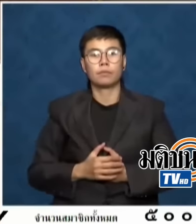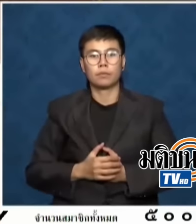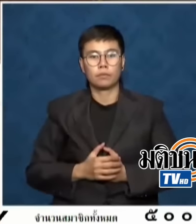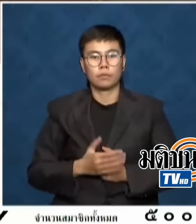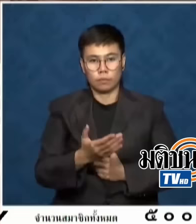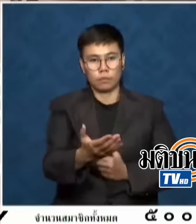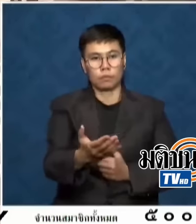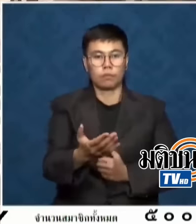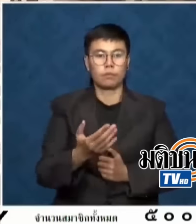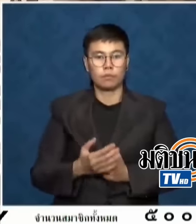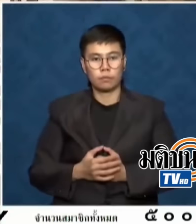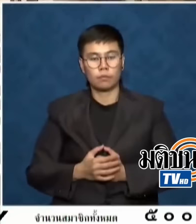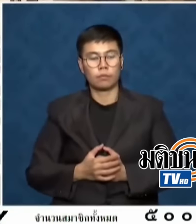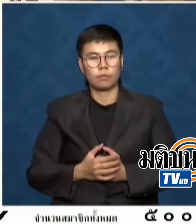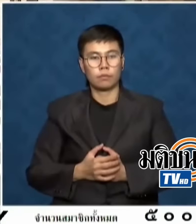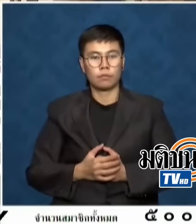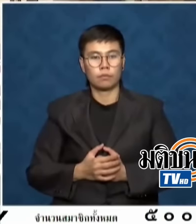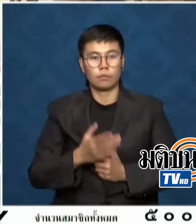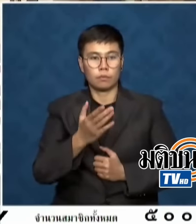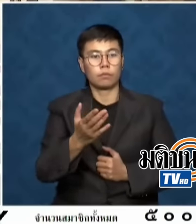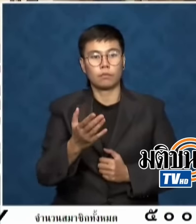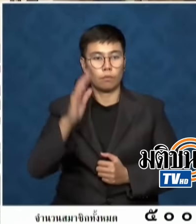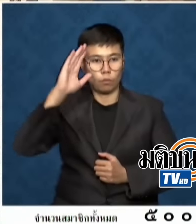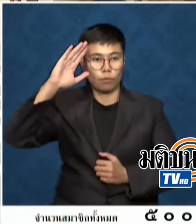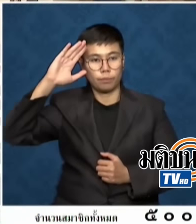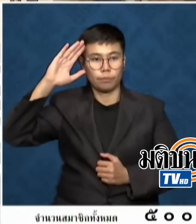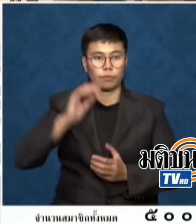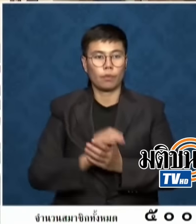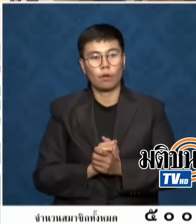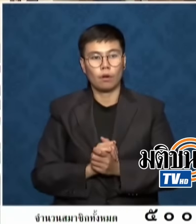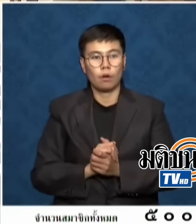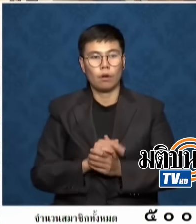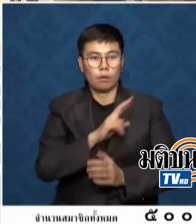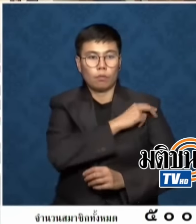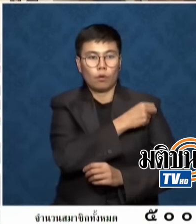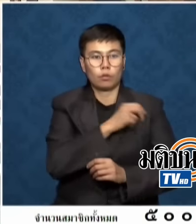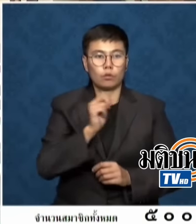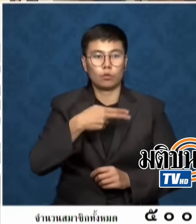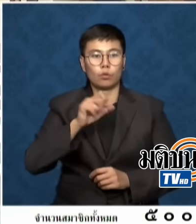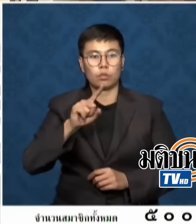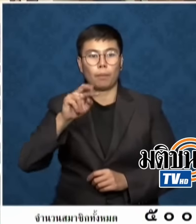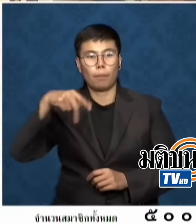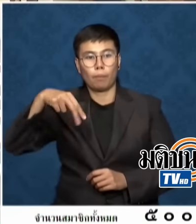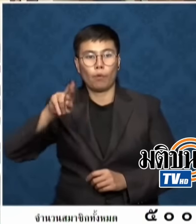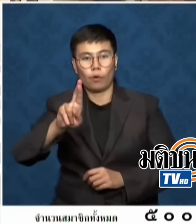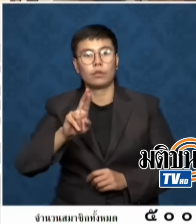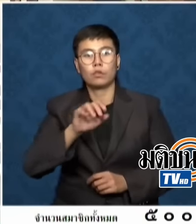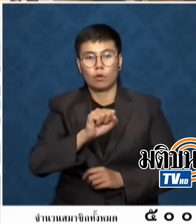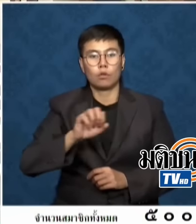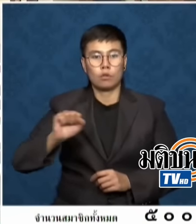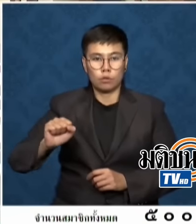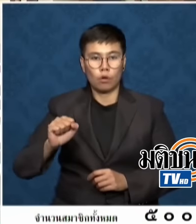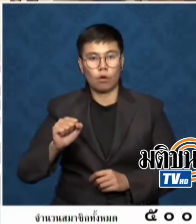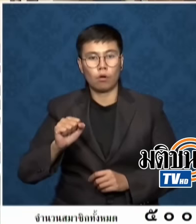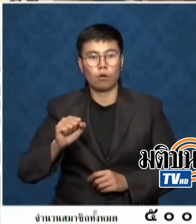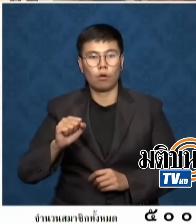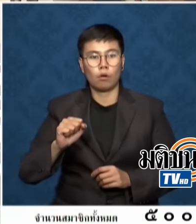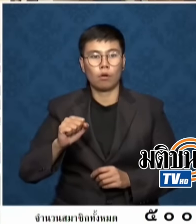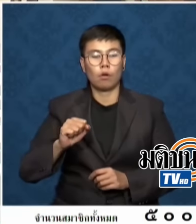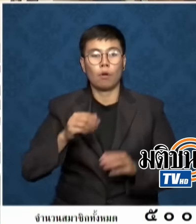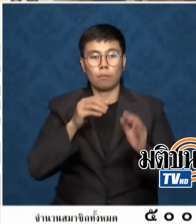เชิญครับ ท่านประธานครับผมนายแพทย์ทศพรเสรีรักษ์สมาชิกสภาผู้แทนราษฎร